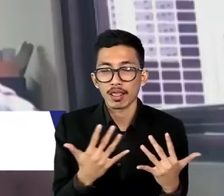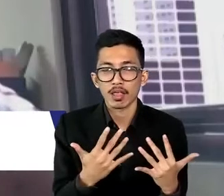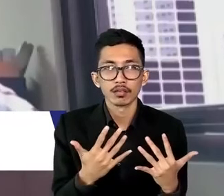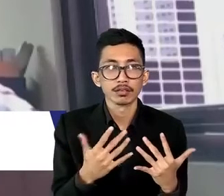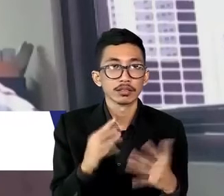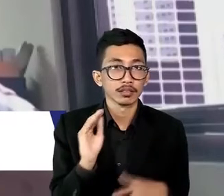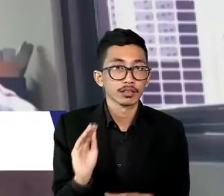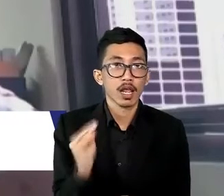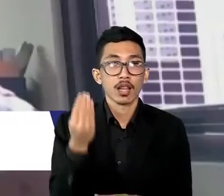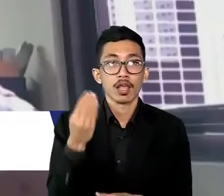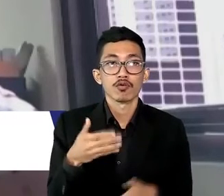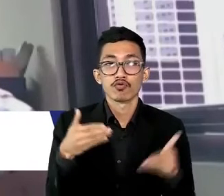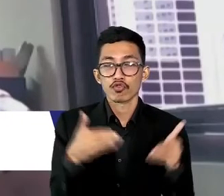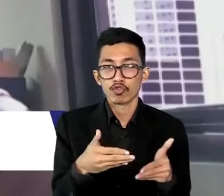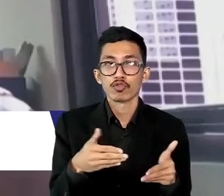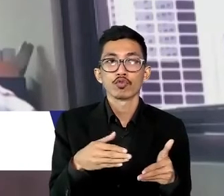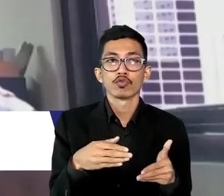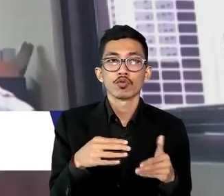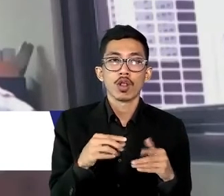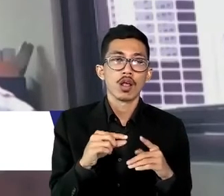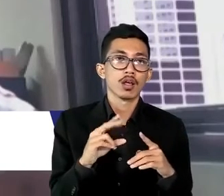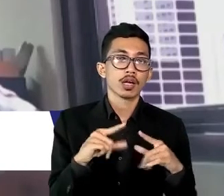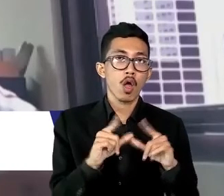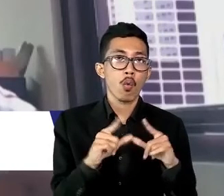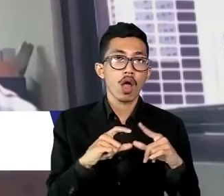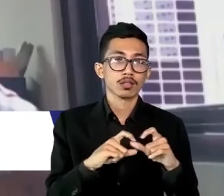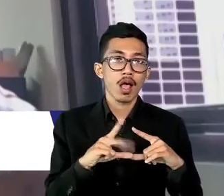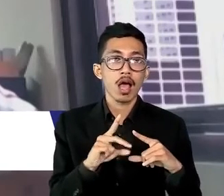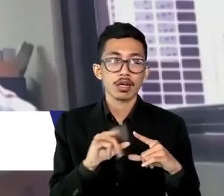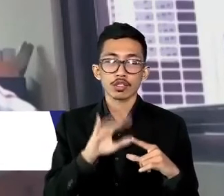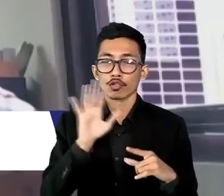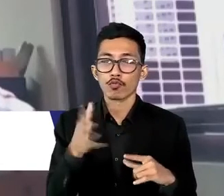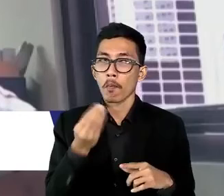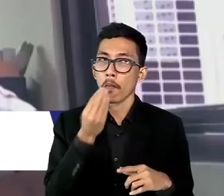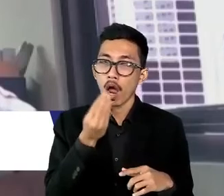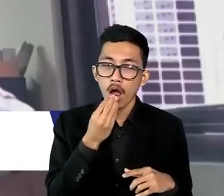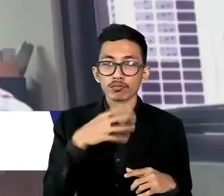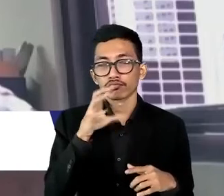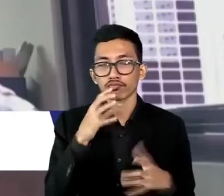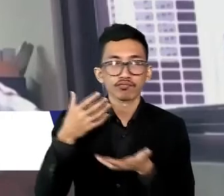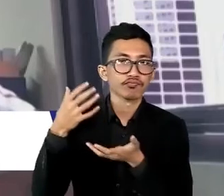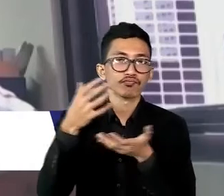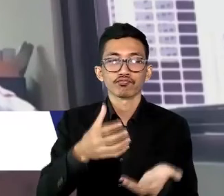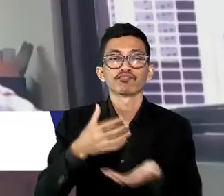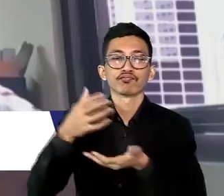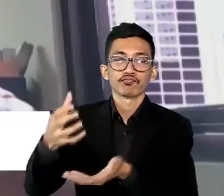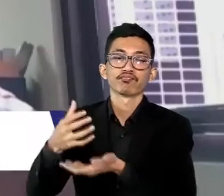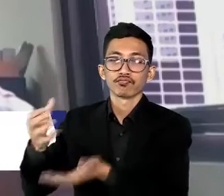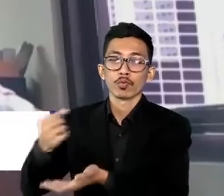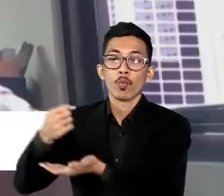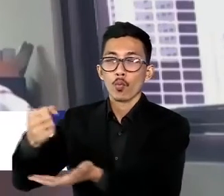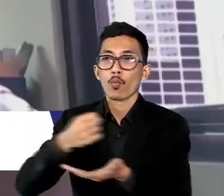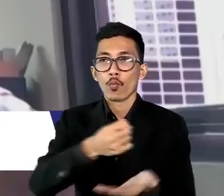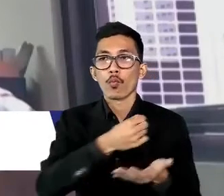Jakarta, khususnya ada di Kelurahan Rawasari, kami pastikan bahwasannya semua kebutuhan pokok dan kesehariannya termasuk obat juga harus